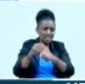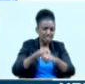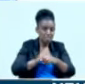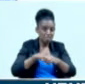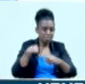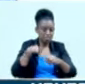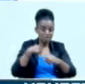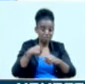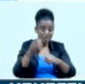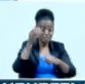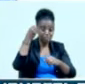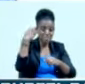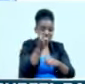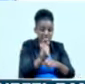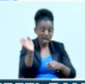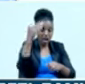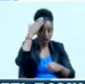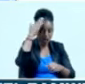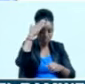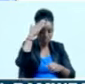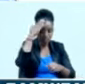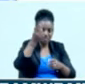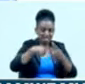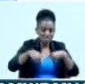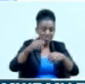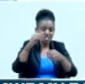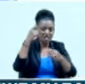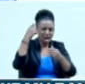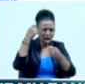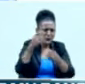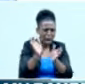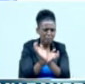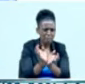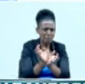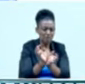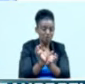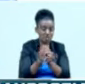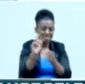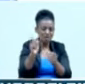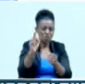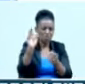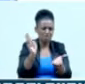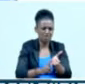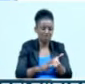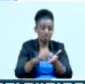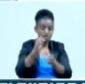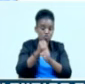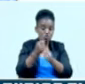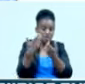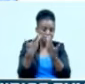ariko noneho yanarenza abizi yuko ingaruka zishobora kumugeraho zaba ari z'ibihano no kwandura icyo cyorezo. Ibyemewe nibakora